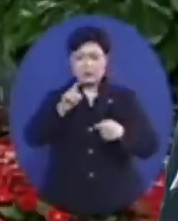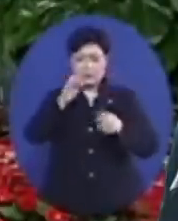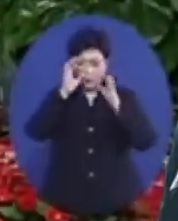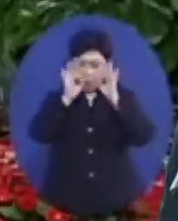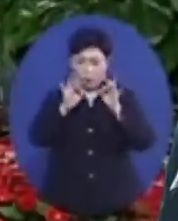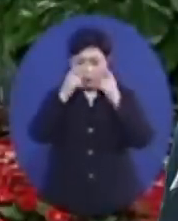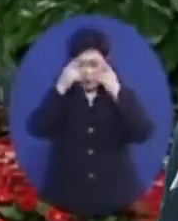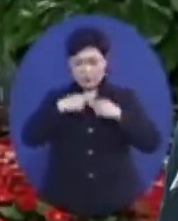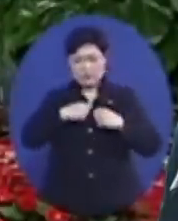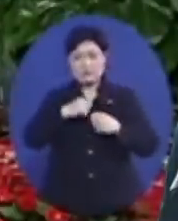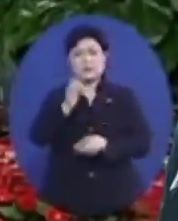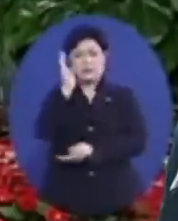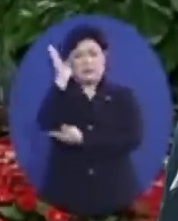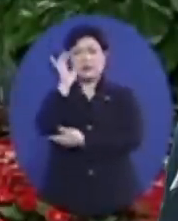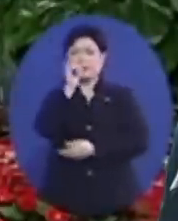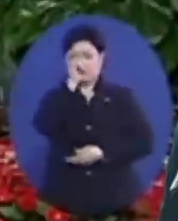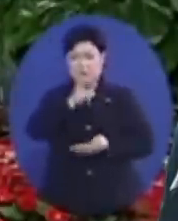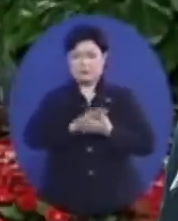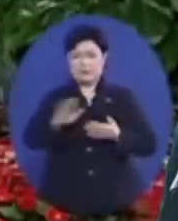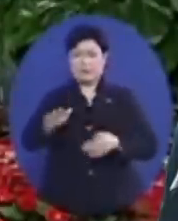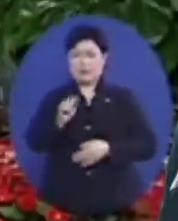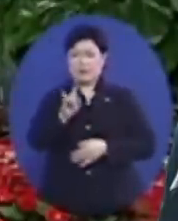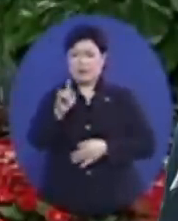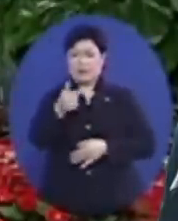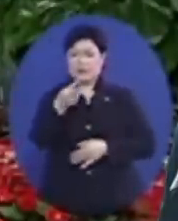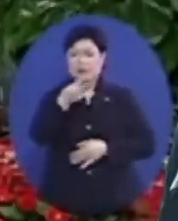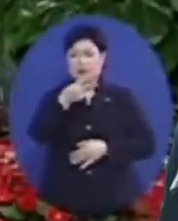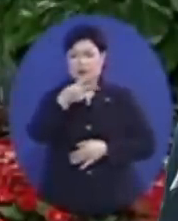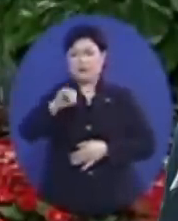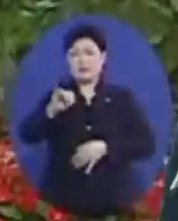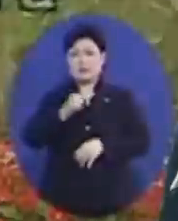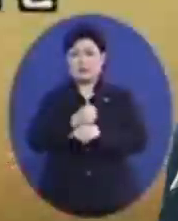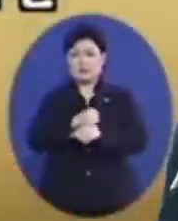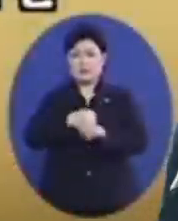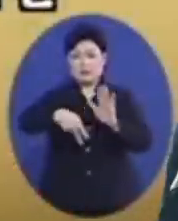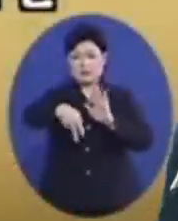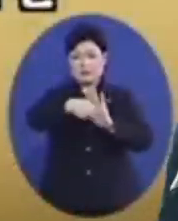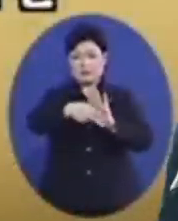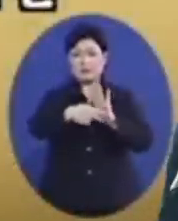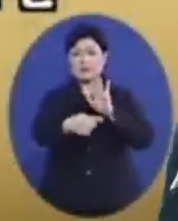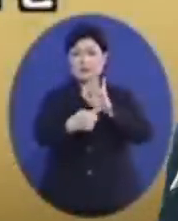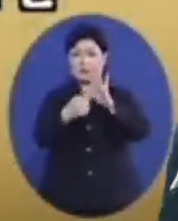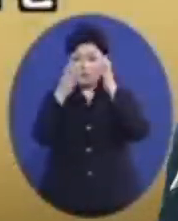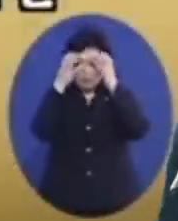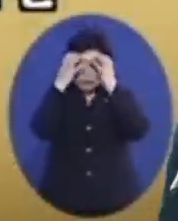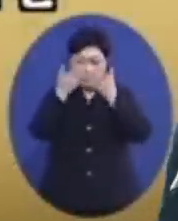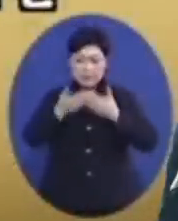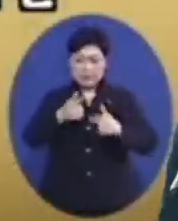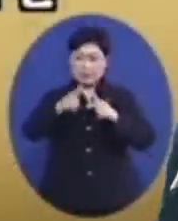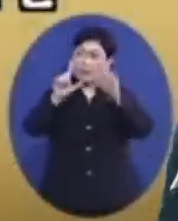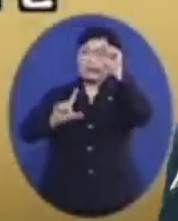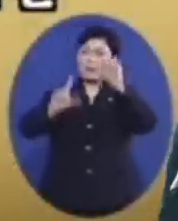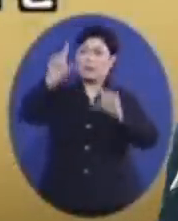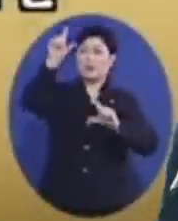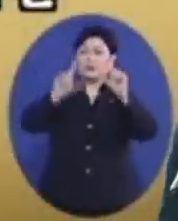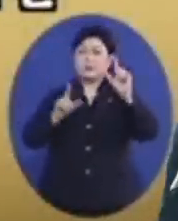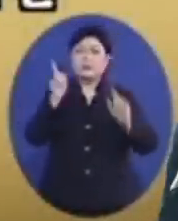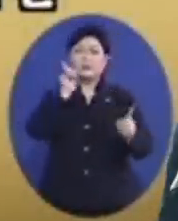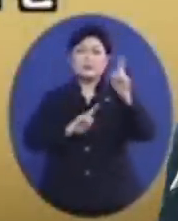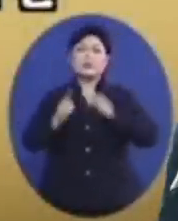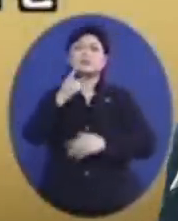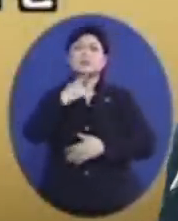있습니다. 헨리 나우에는 이사야 53장에 나타난 고난받는 예수님의 모습을